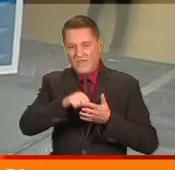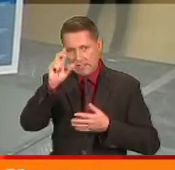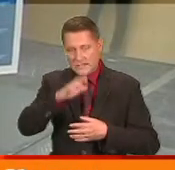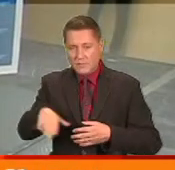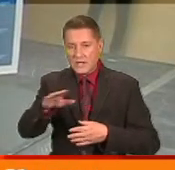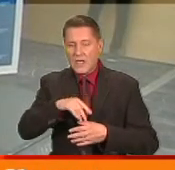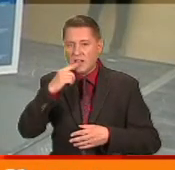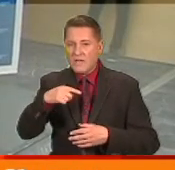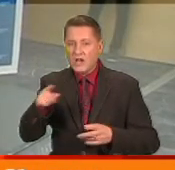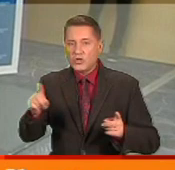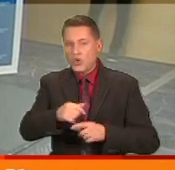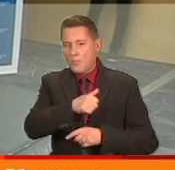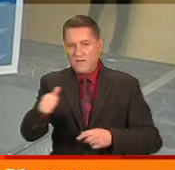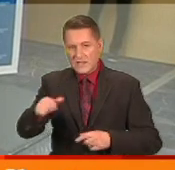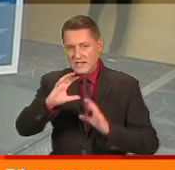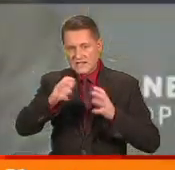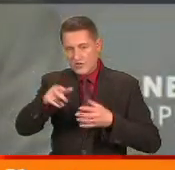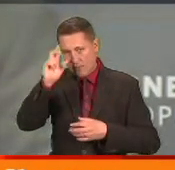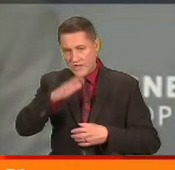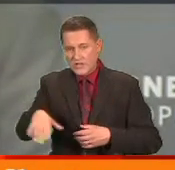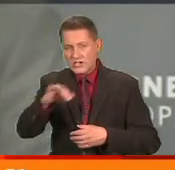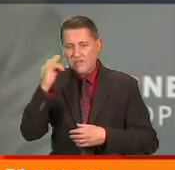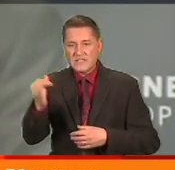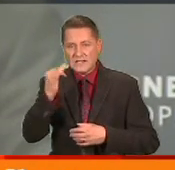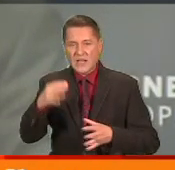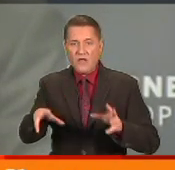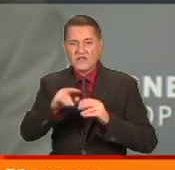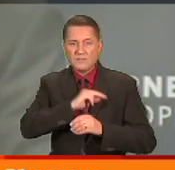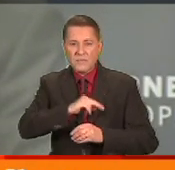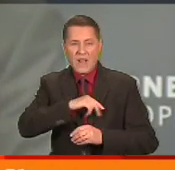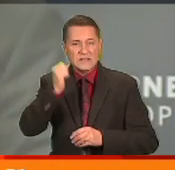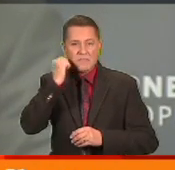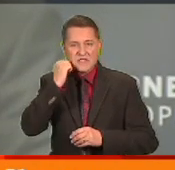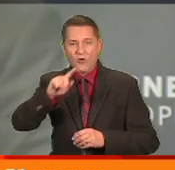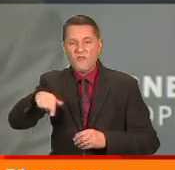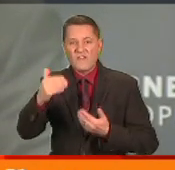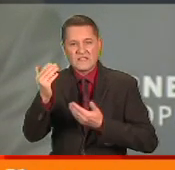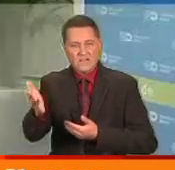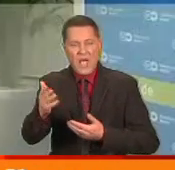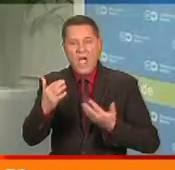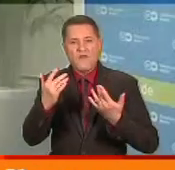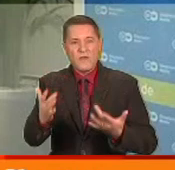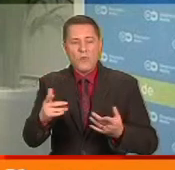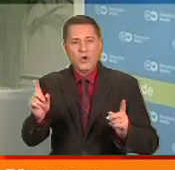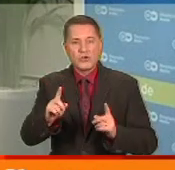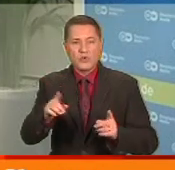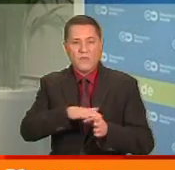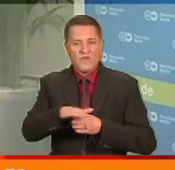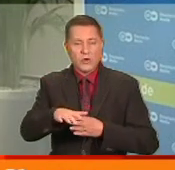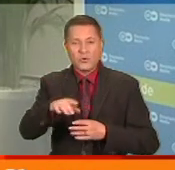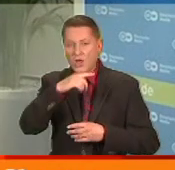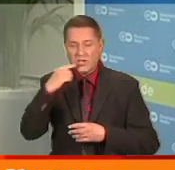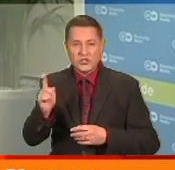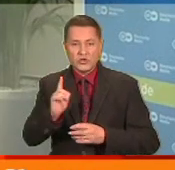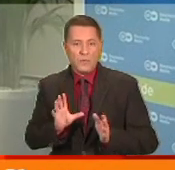провідні світові держави зацікавлені у співпрацію з Москвою і висуває вимоги які має виконати Росія щоби знову увійти